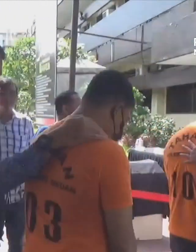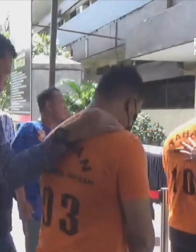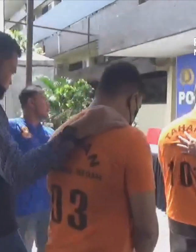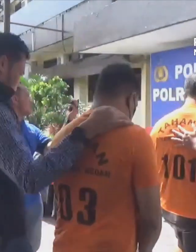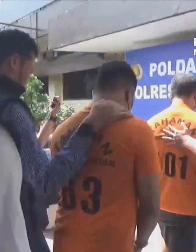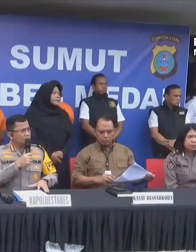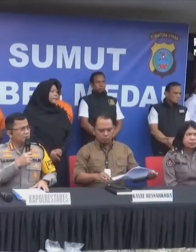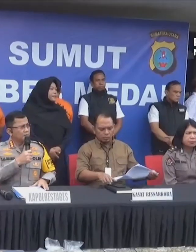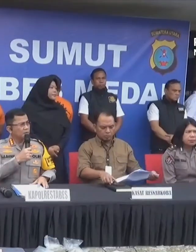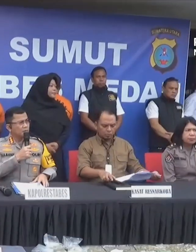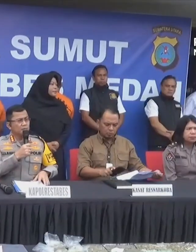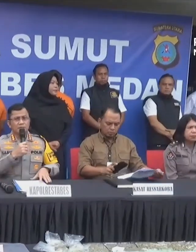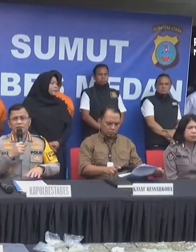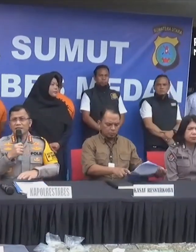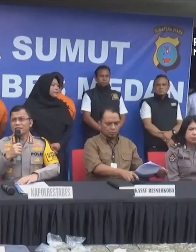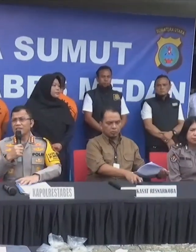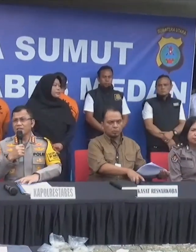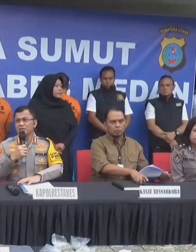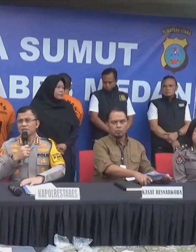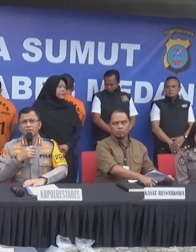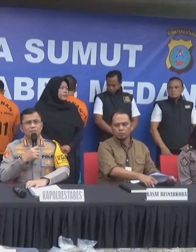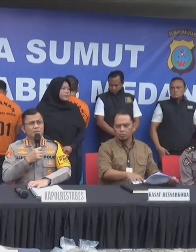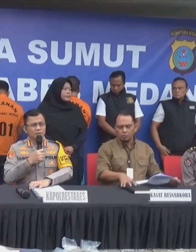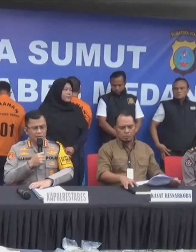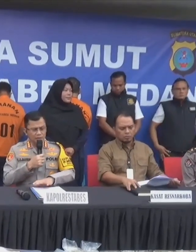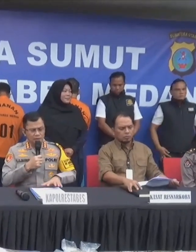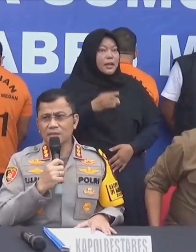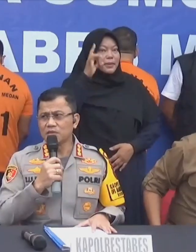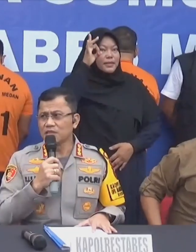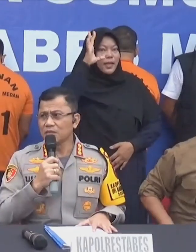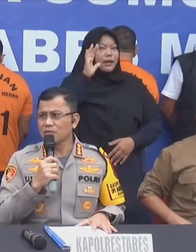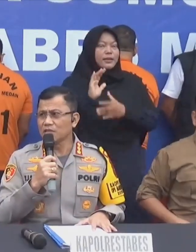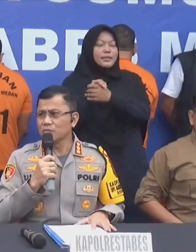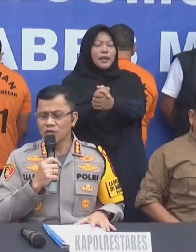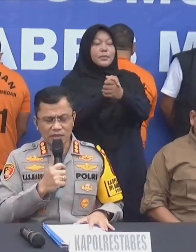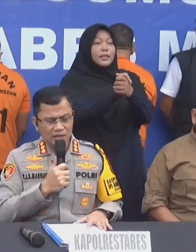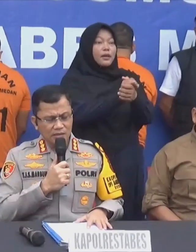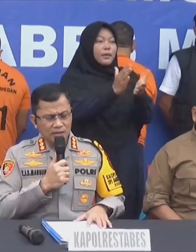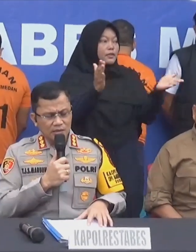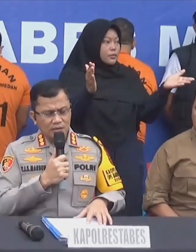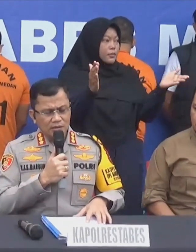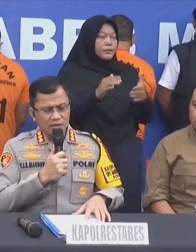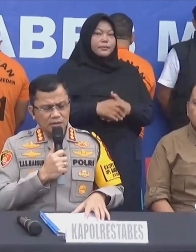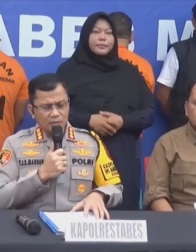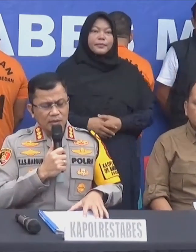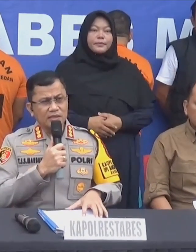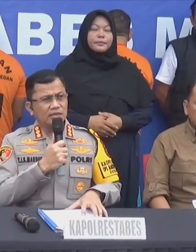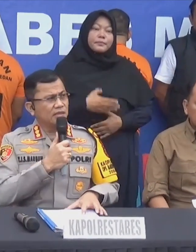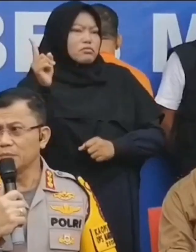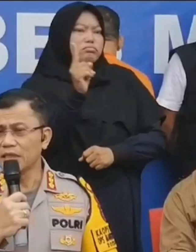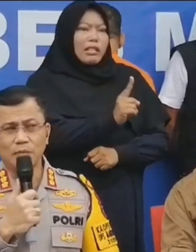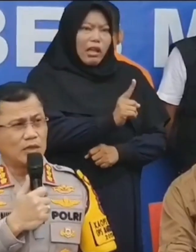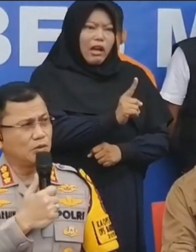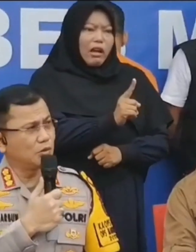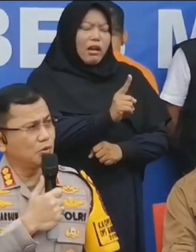pelaku tersebut. Pihak kepolisian kini tengah mendalami keterangan ketiga tersangka untuk menangkap satu pelaku lagi, yakni Y,